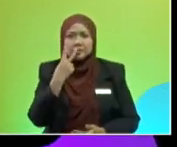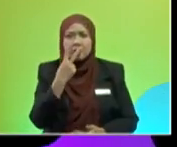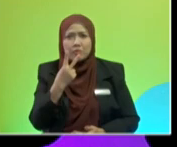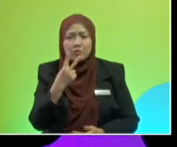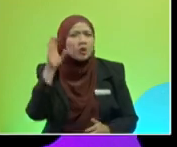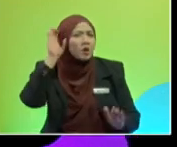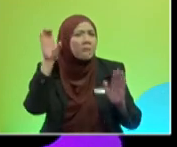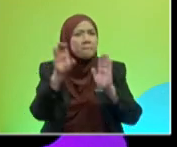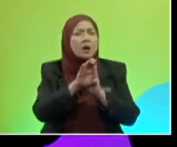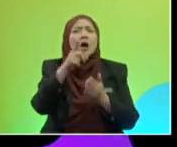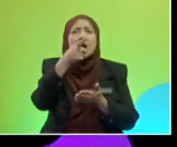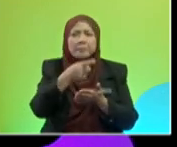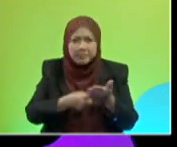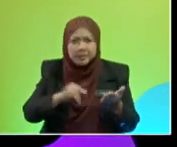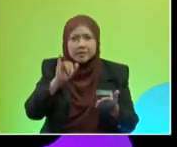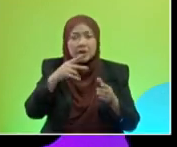betul-betul